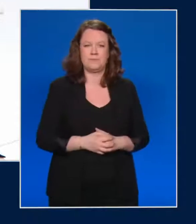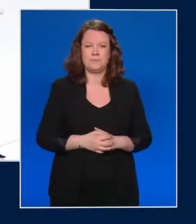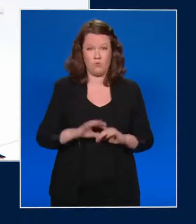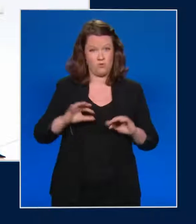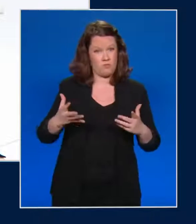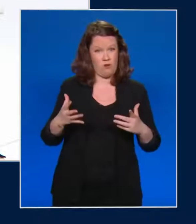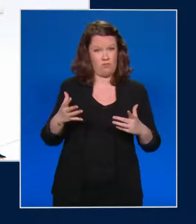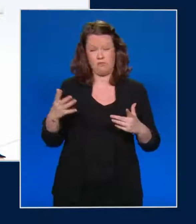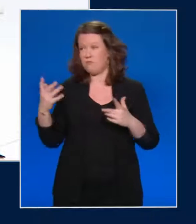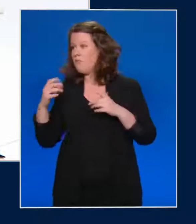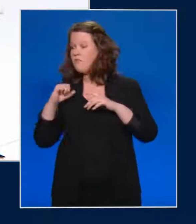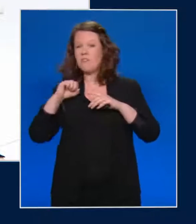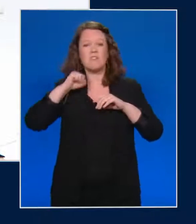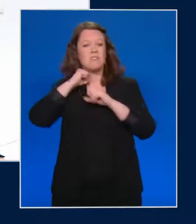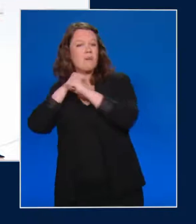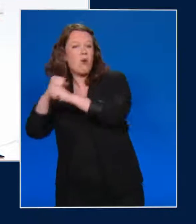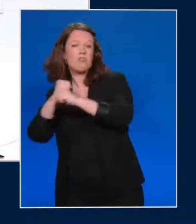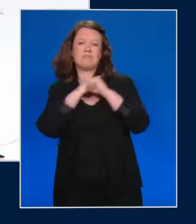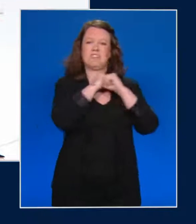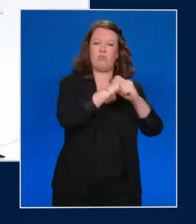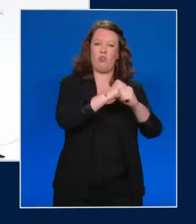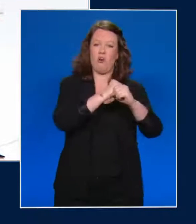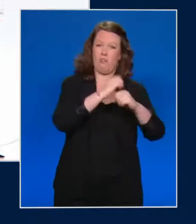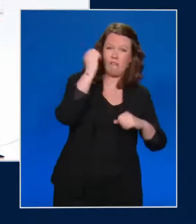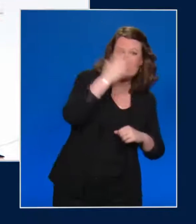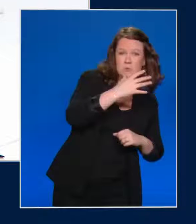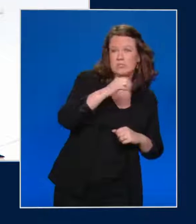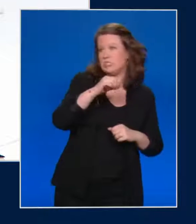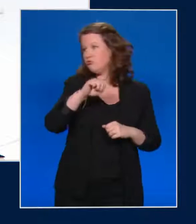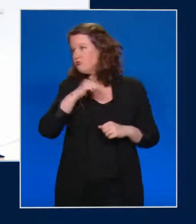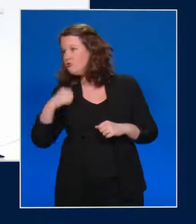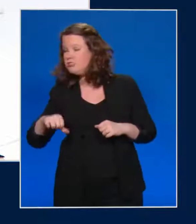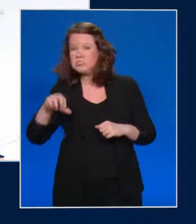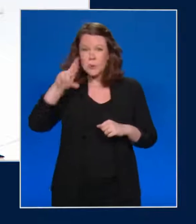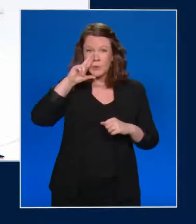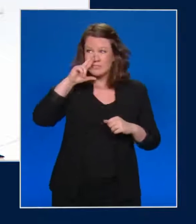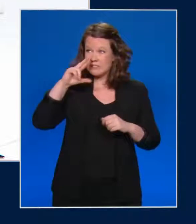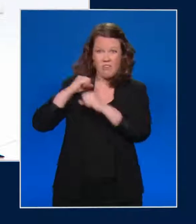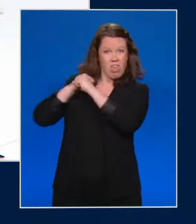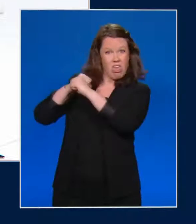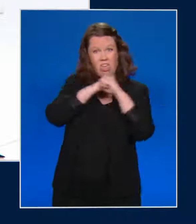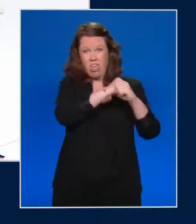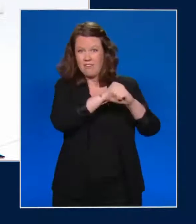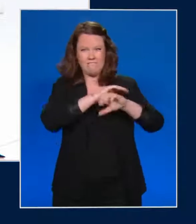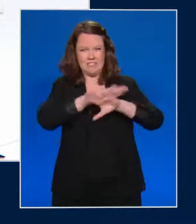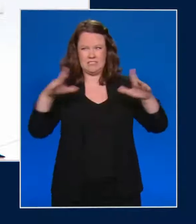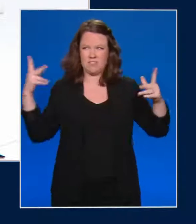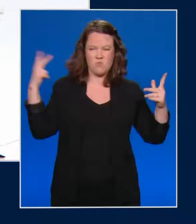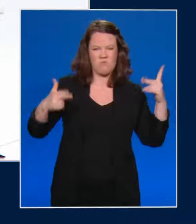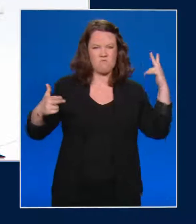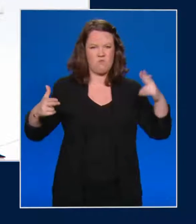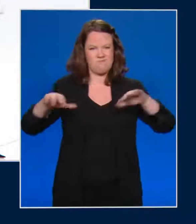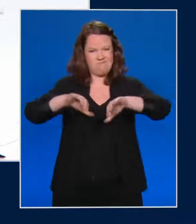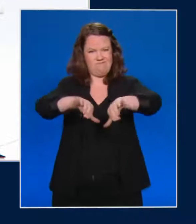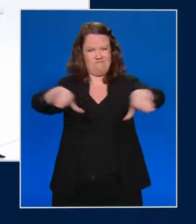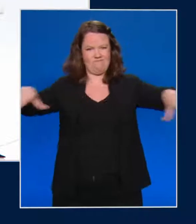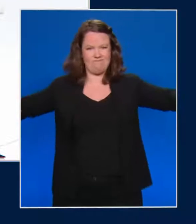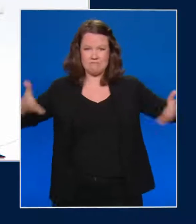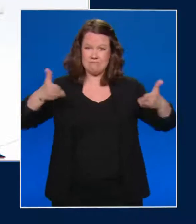autres continents et pouvoir décider pour elles mêmes en d'autres termes devenir une puissance plus indépendante